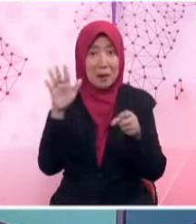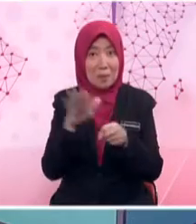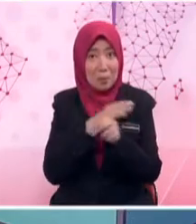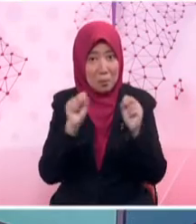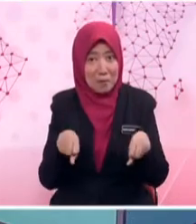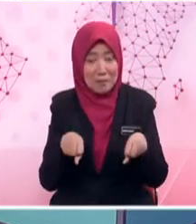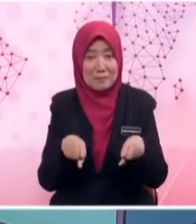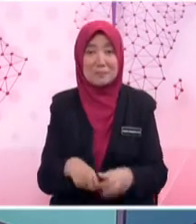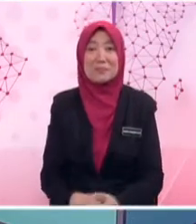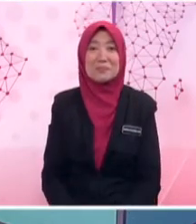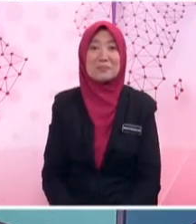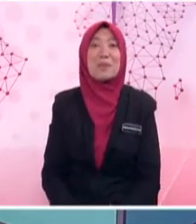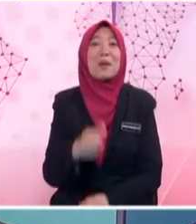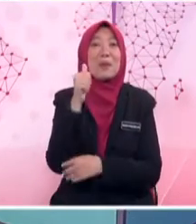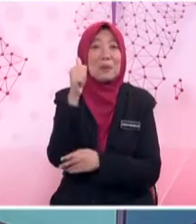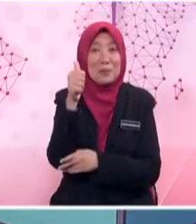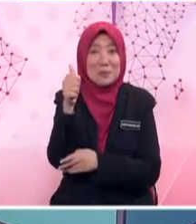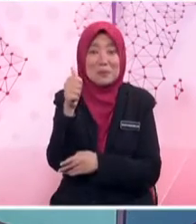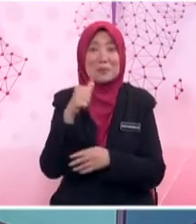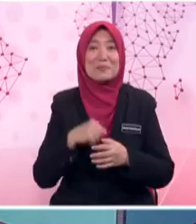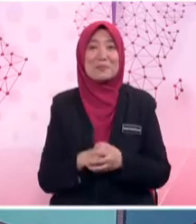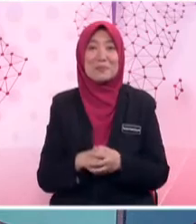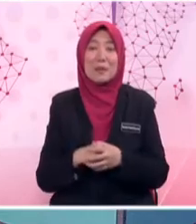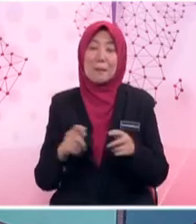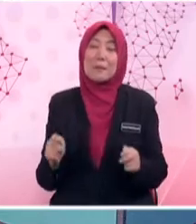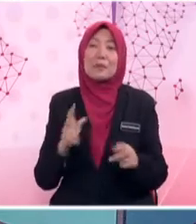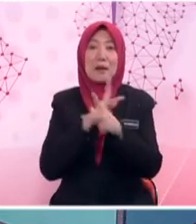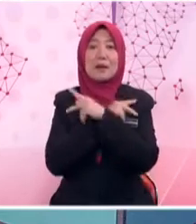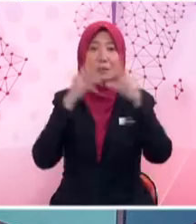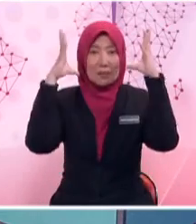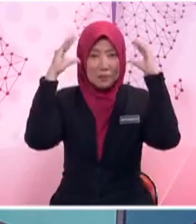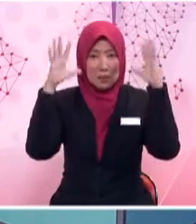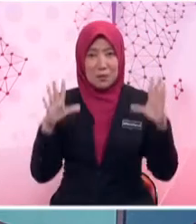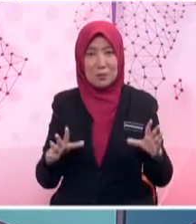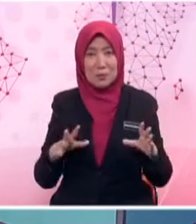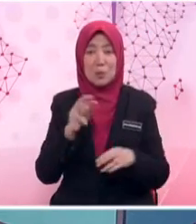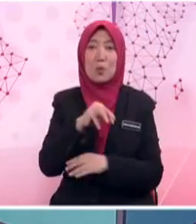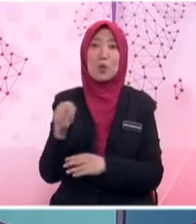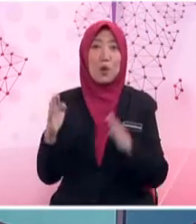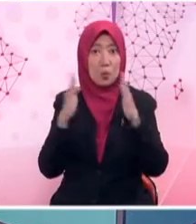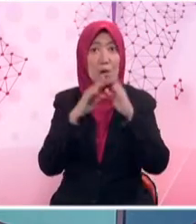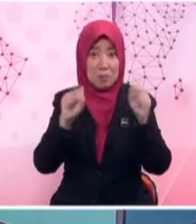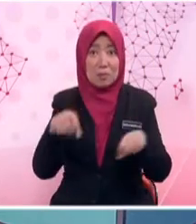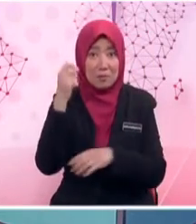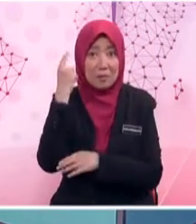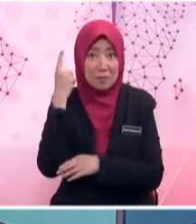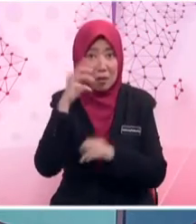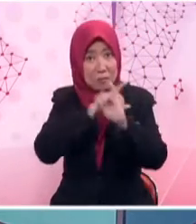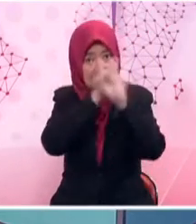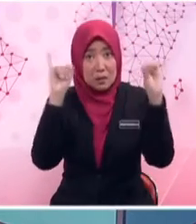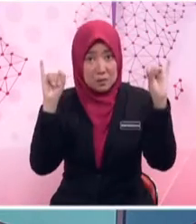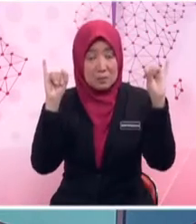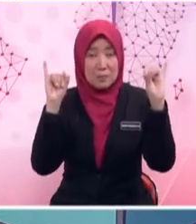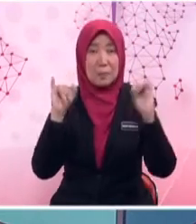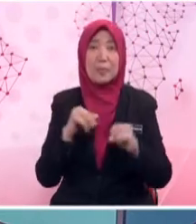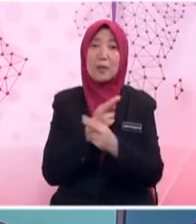100. Bagus anak murid cikgu ni. Terima kasih cikgu. Murid-murid di rumah pun pasti dah faham dengan sangat jelas. Jadi